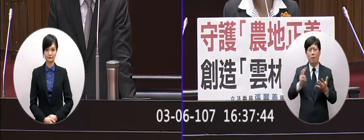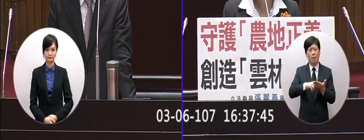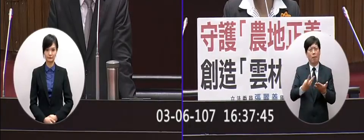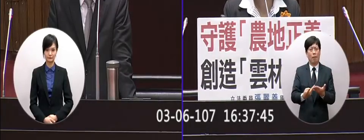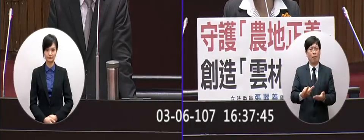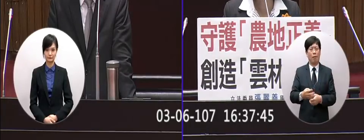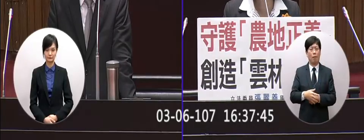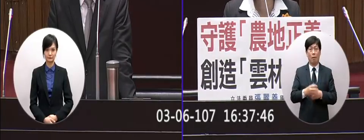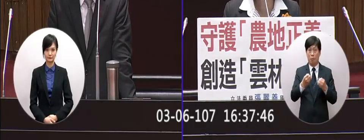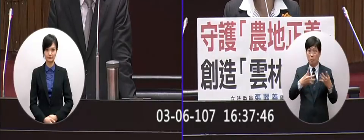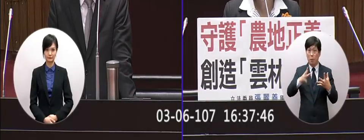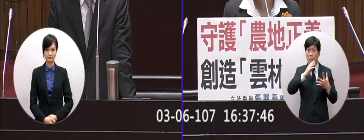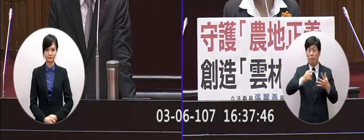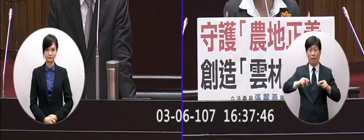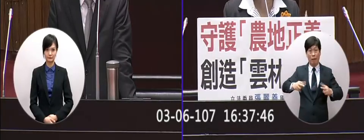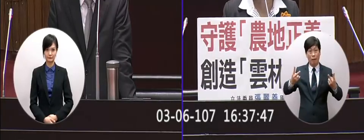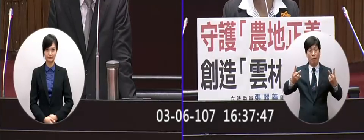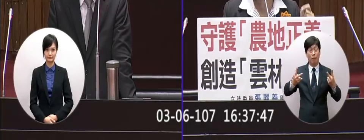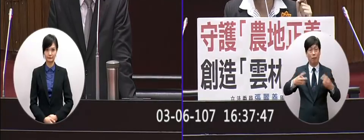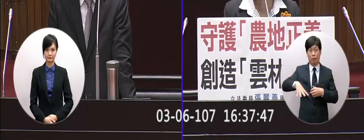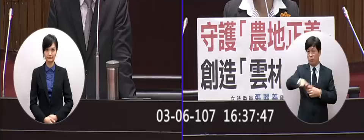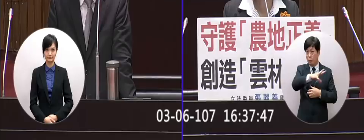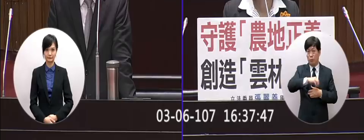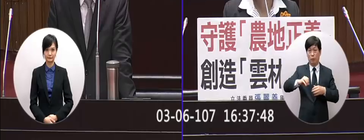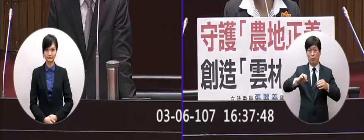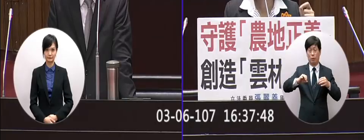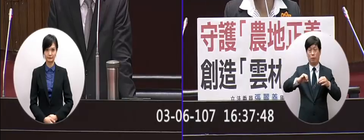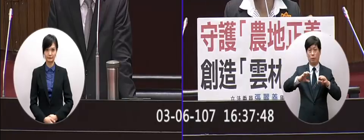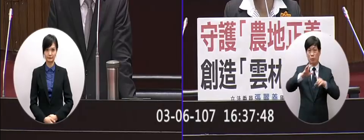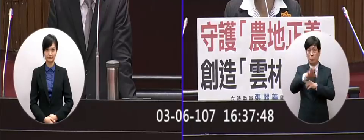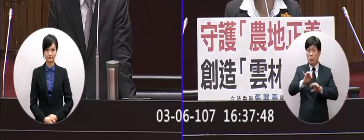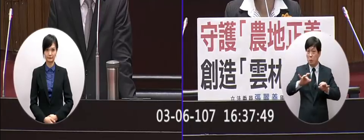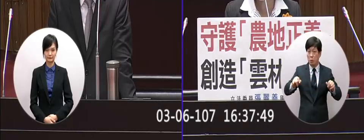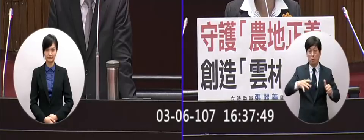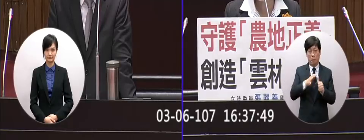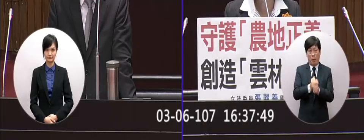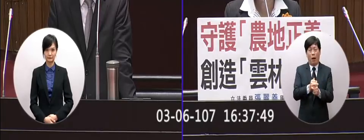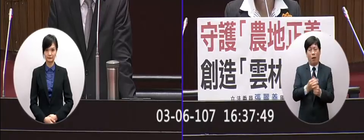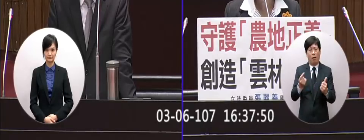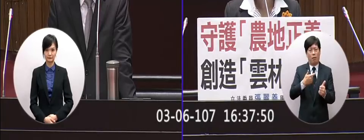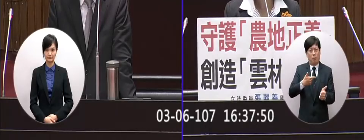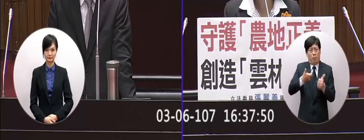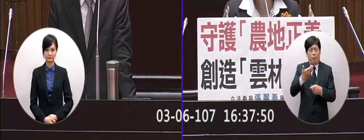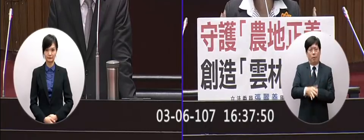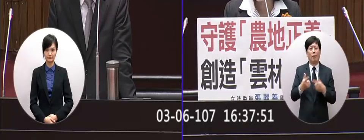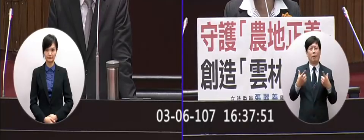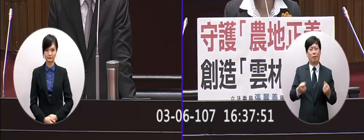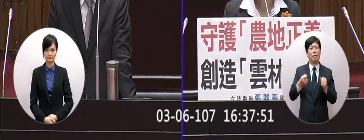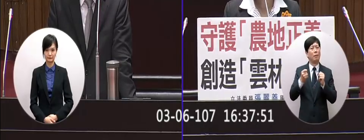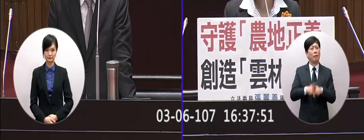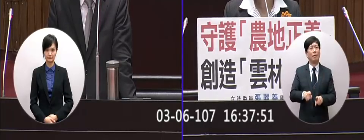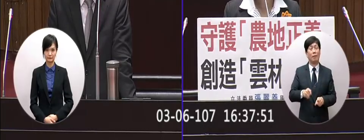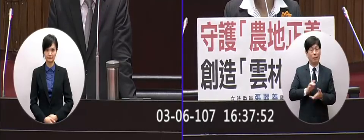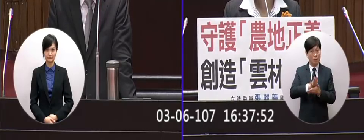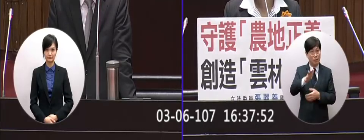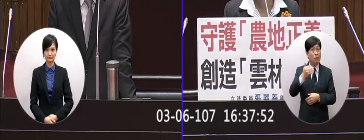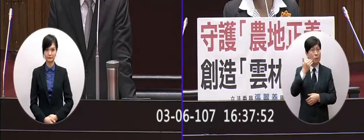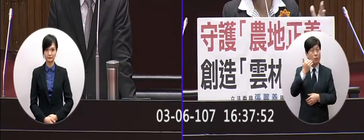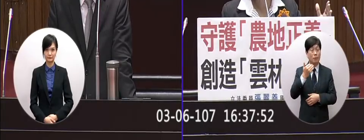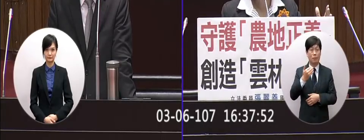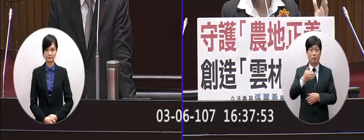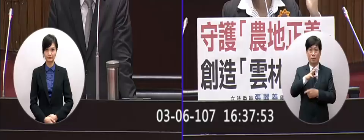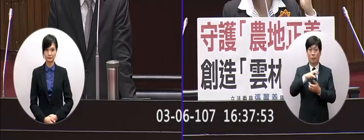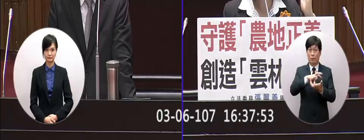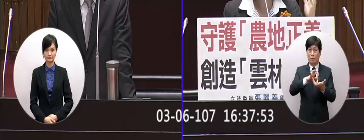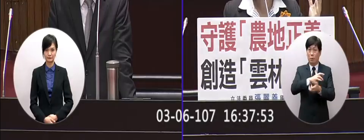更，无法度翻新，所有农地白死的，那像判死刑同款。所以未来